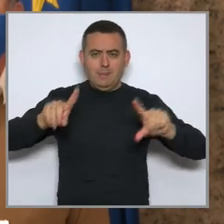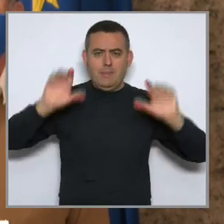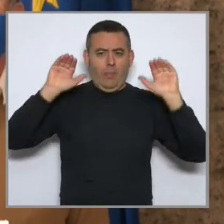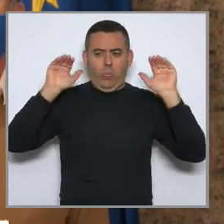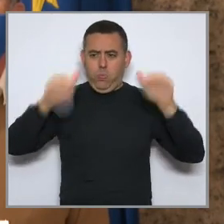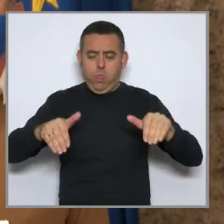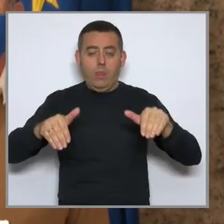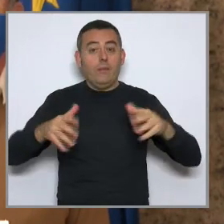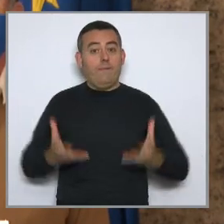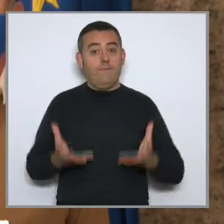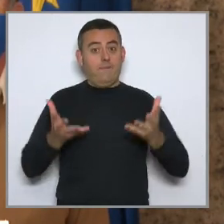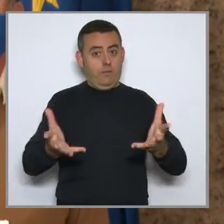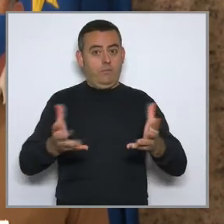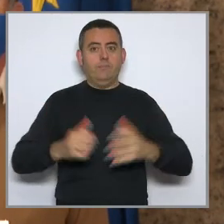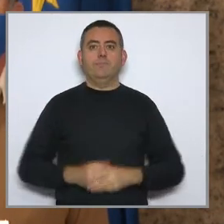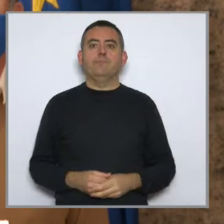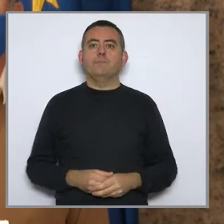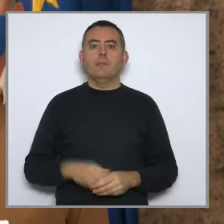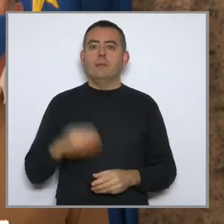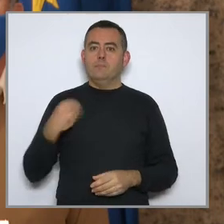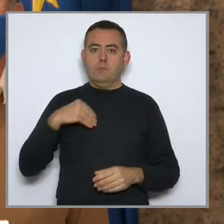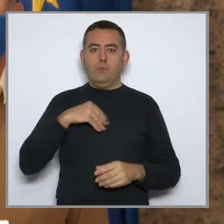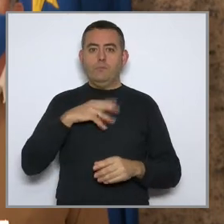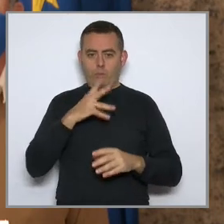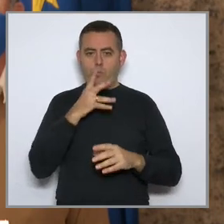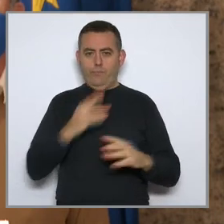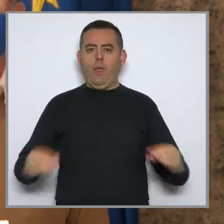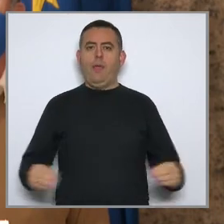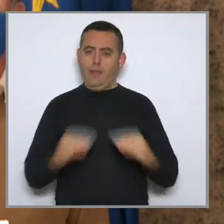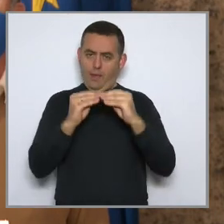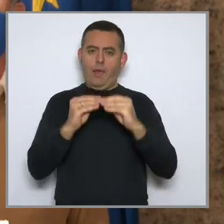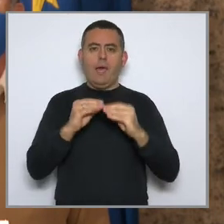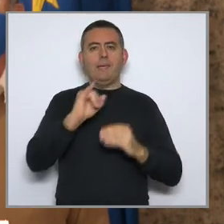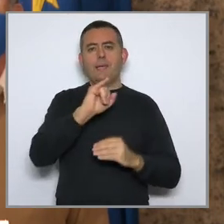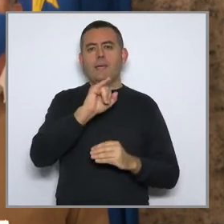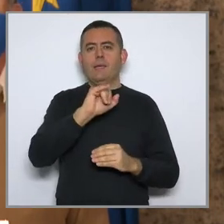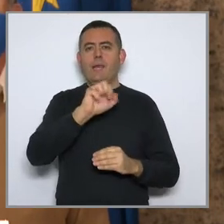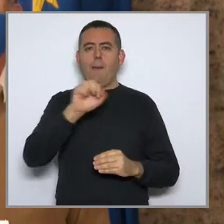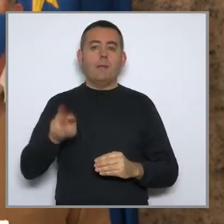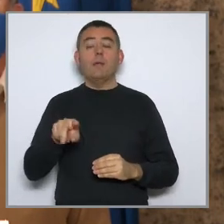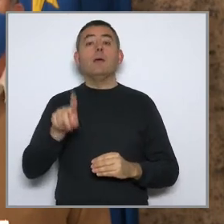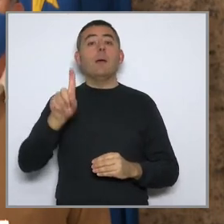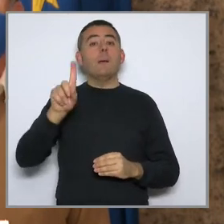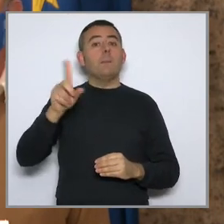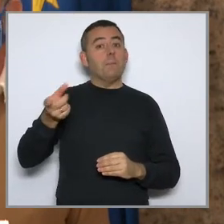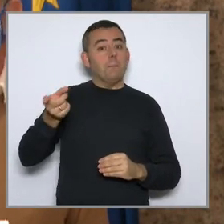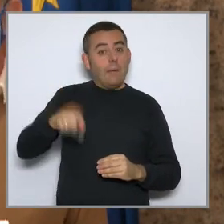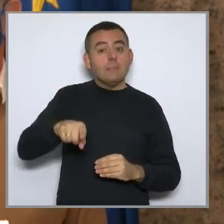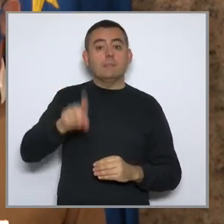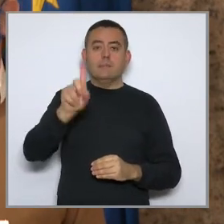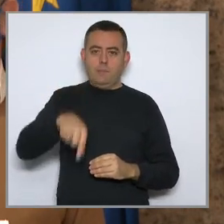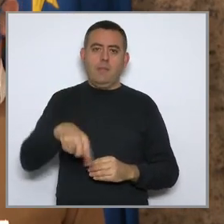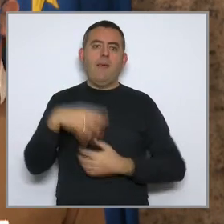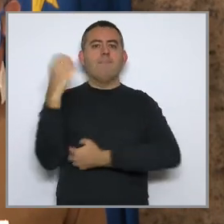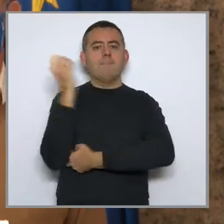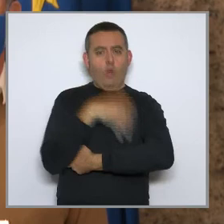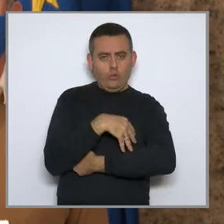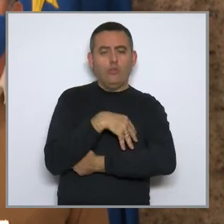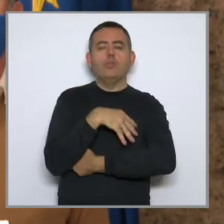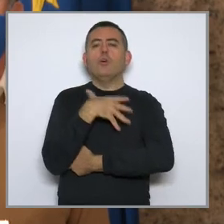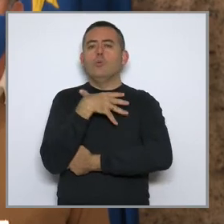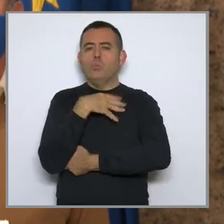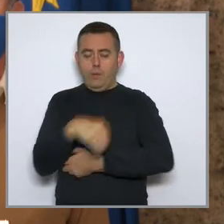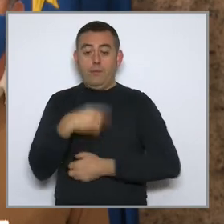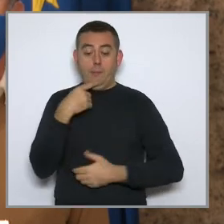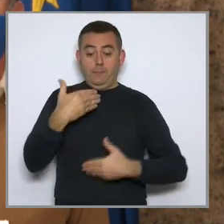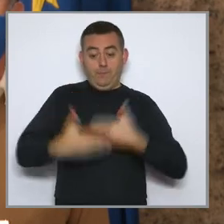aquest encaix dins del RIACT i després hi ha altres fons també que s'arbitraran de la manera que convinga en